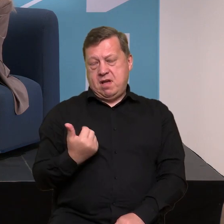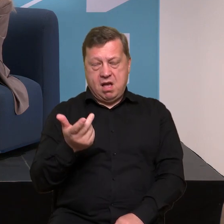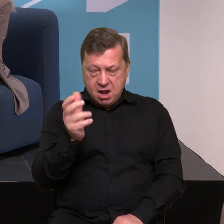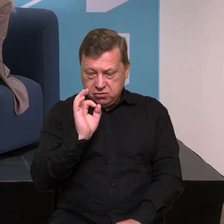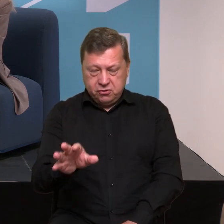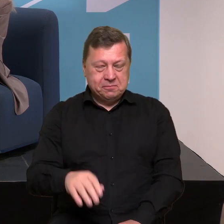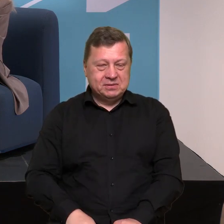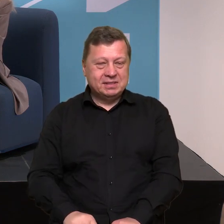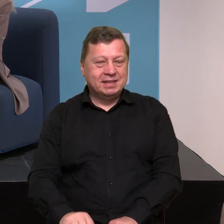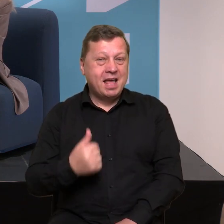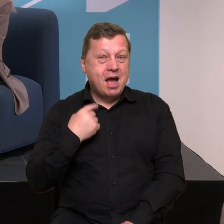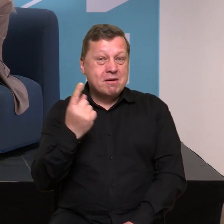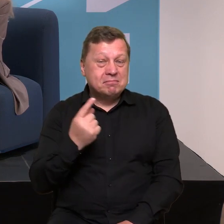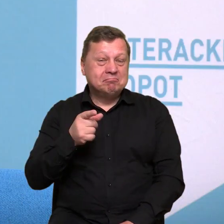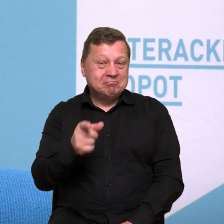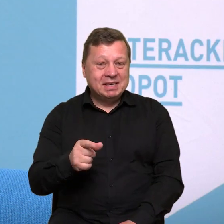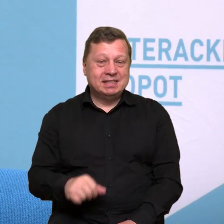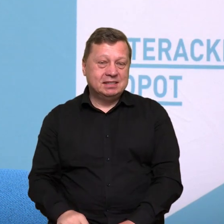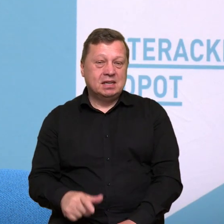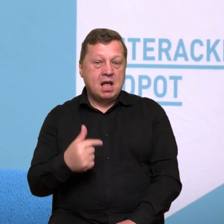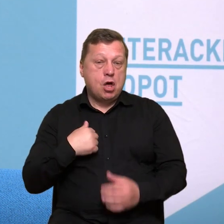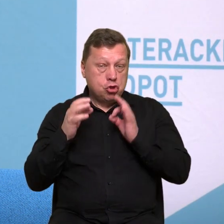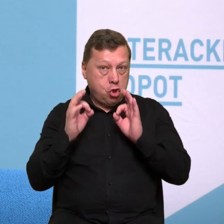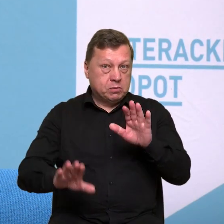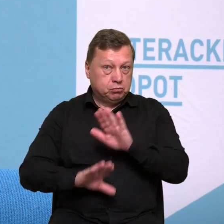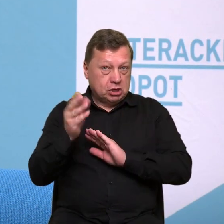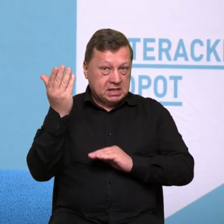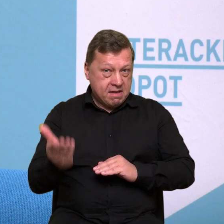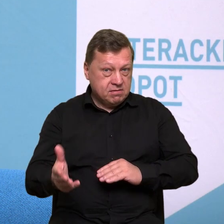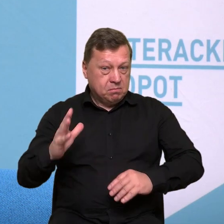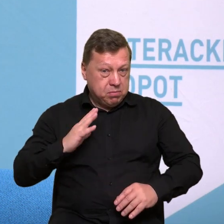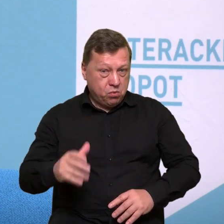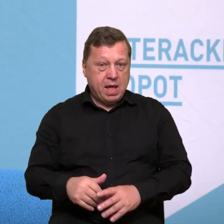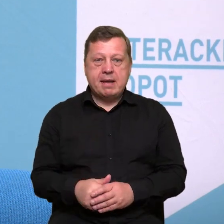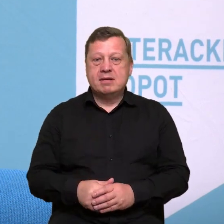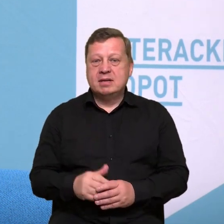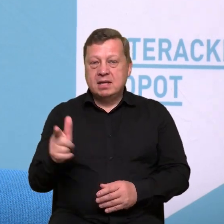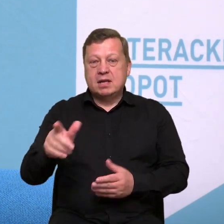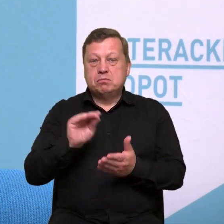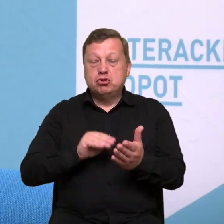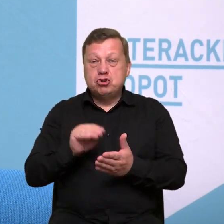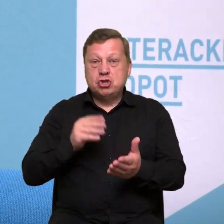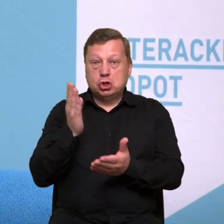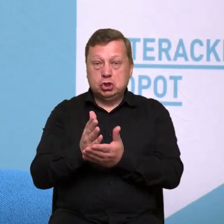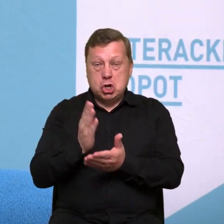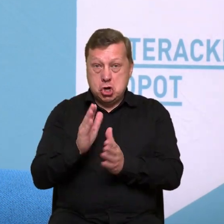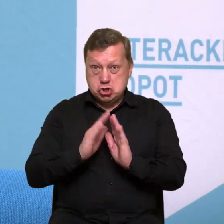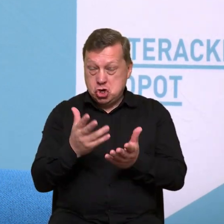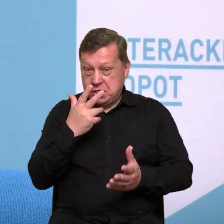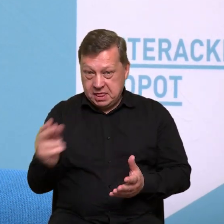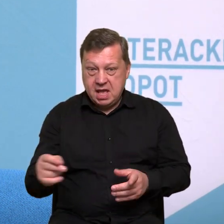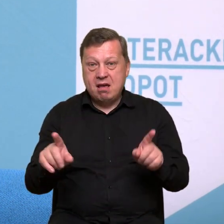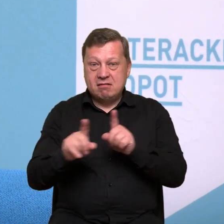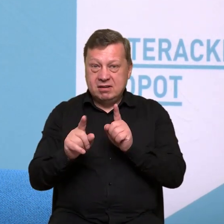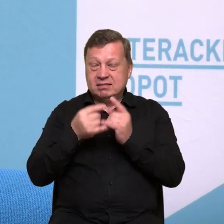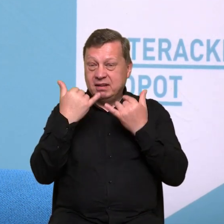i mam nadzieję dzięki temu, że też dobrze cię przedstawiłam, podkreślając nie tylko to, że piszesz książki, ale robisz też